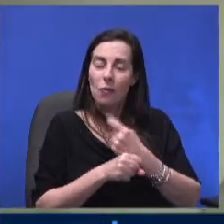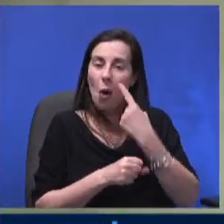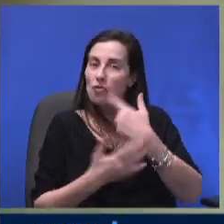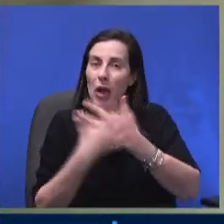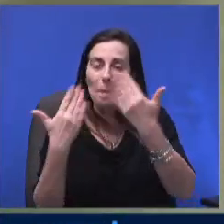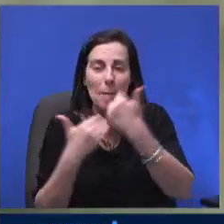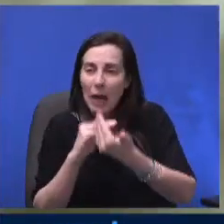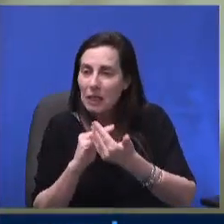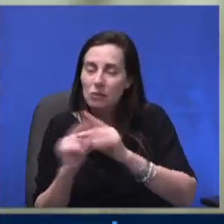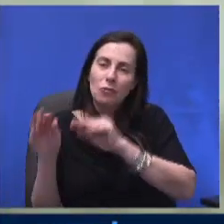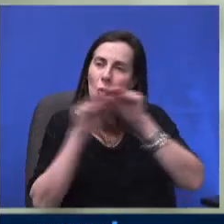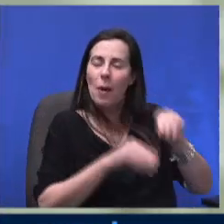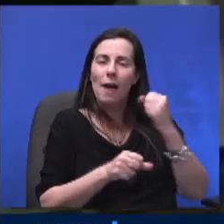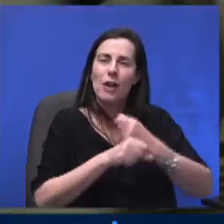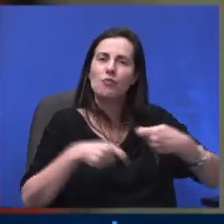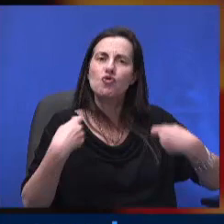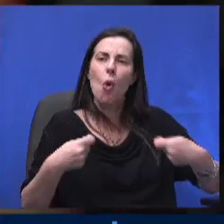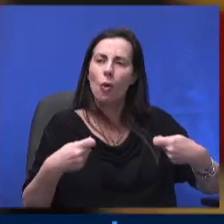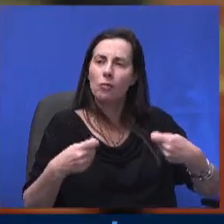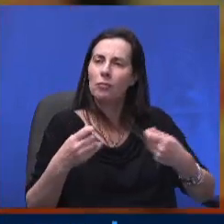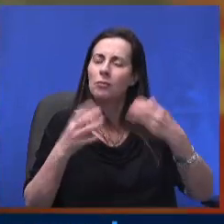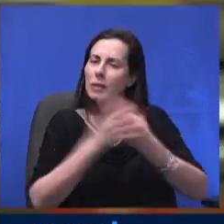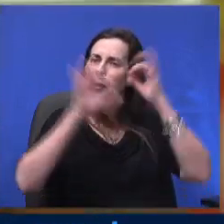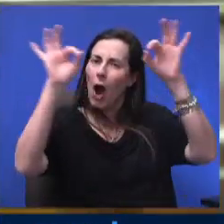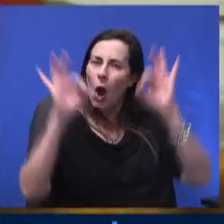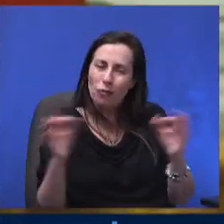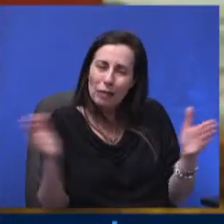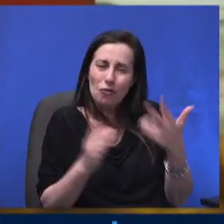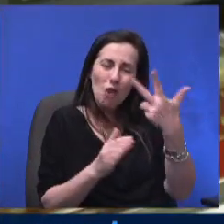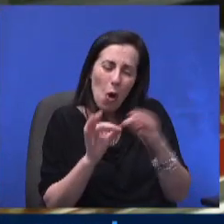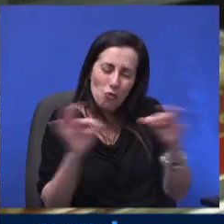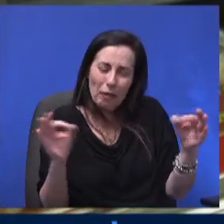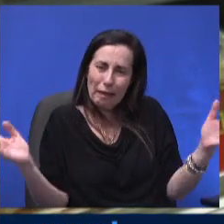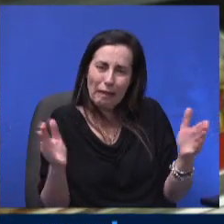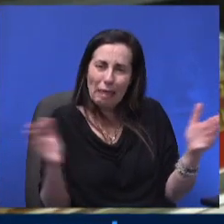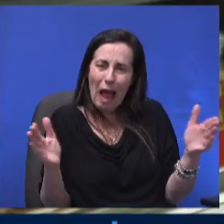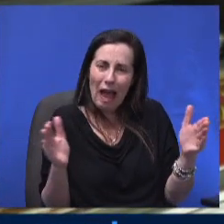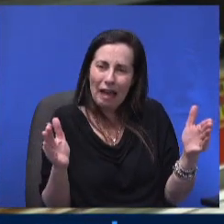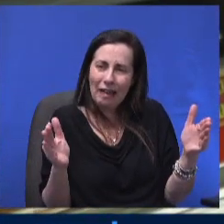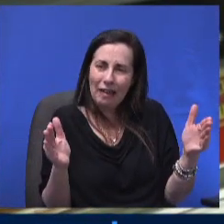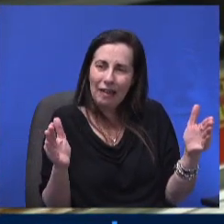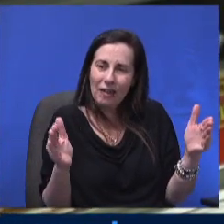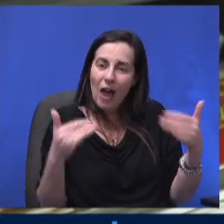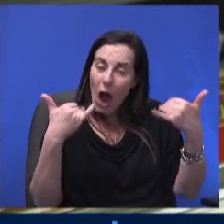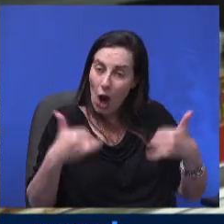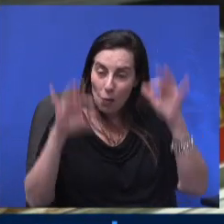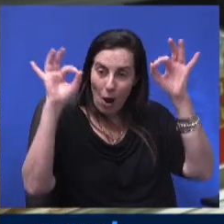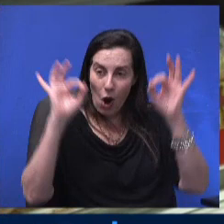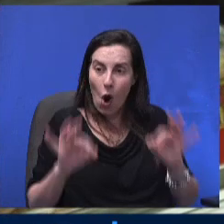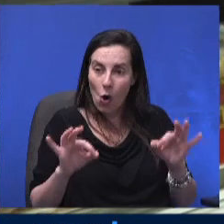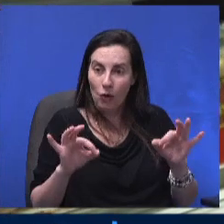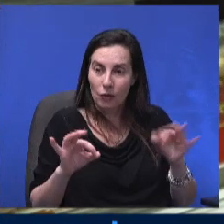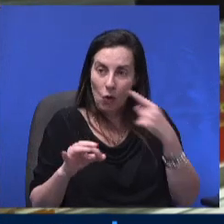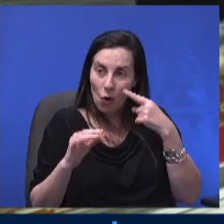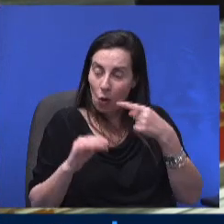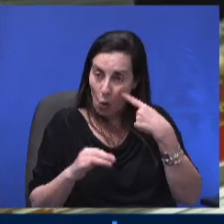לשוק התקווה. הקים חנות תבלינים קטנה של 3 מטר על 4 מטר, והיום הנעמה שאנחנו מייצגים